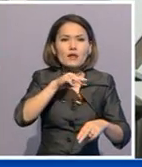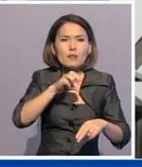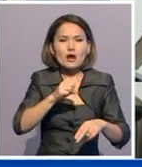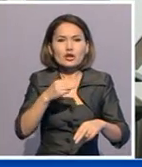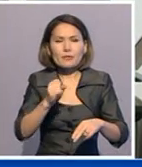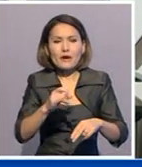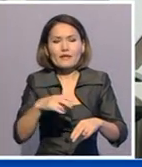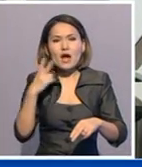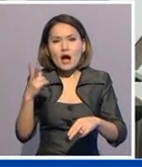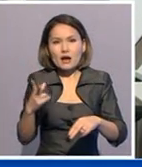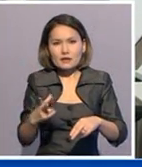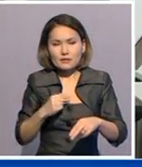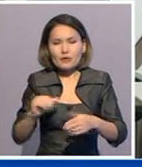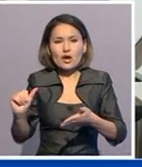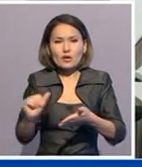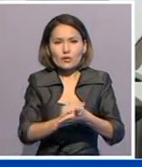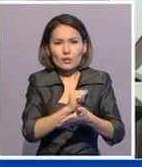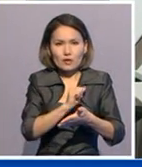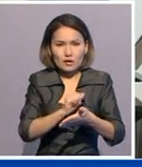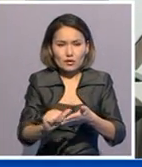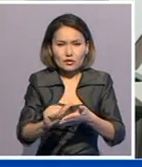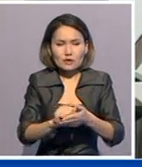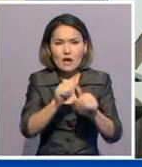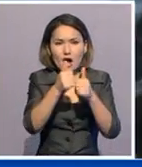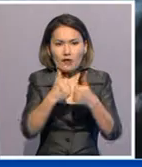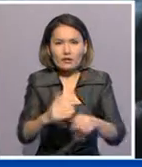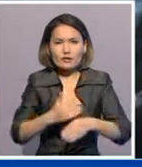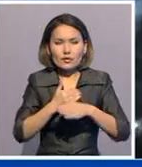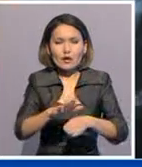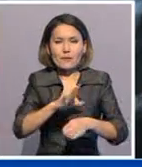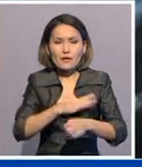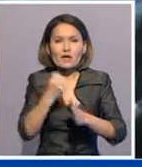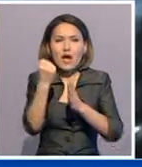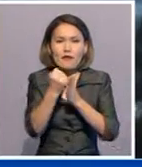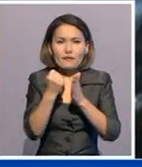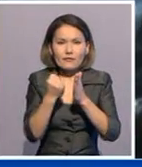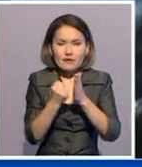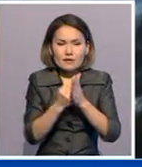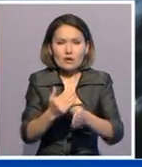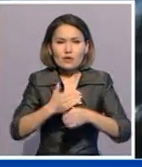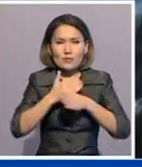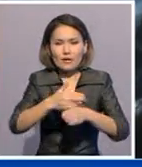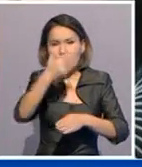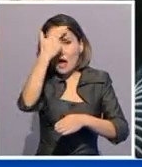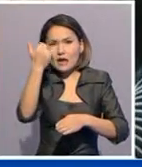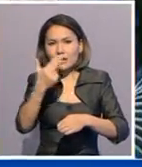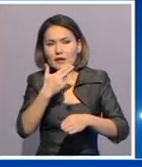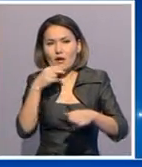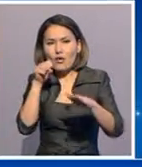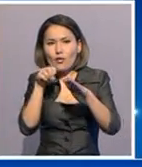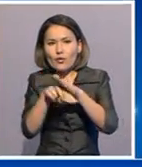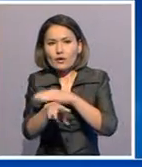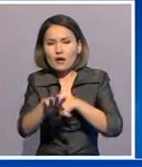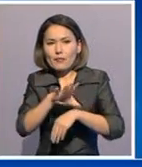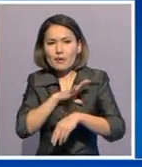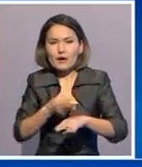қызына жаңа төлқұжат алуға көмектескен. Осылайша олар шетелдік виза алу мүмкіндігіне де ие болып отыр. Естеріңізге салайық, Алма Шалабаева